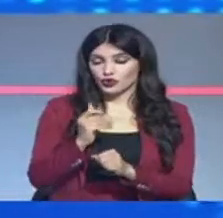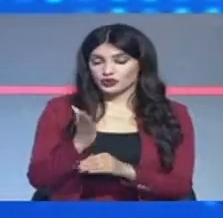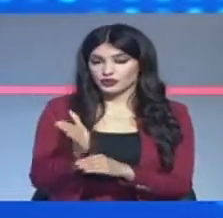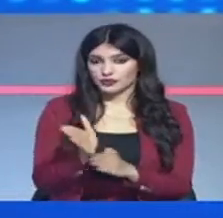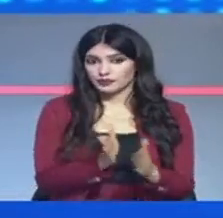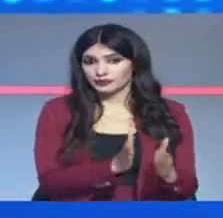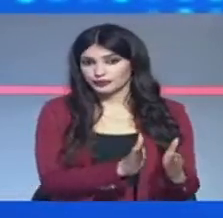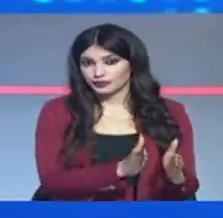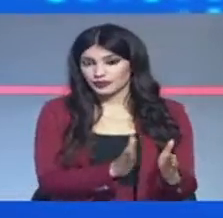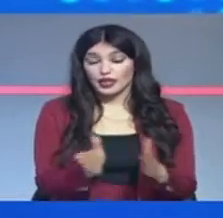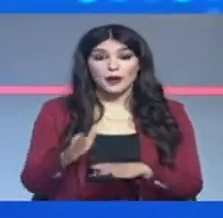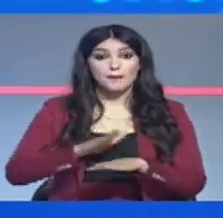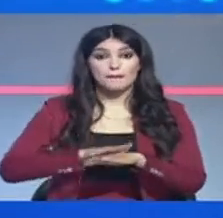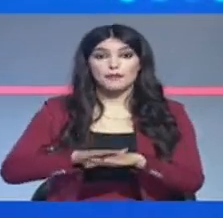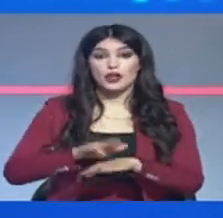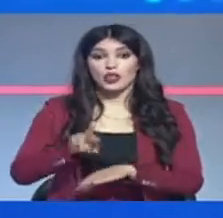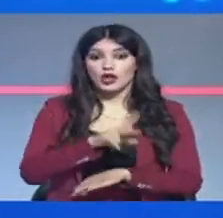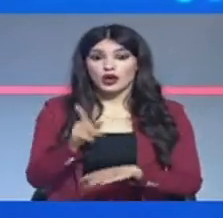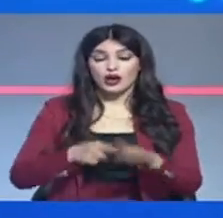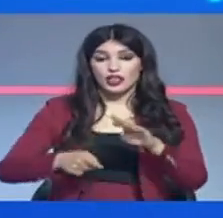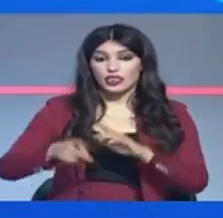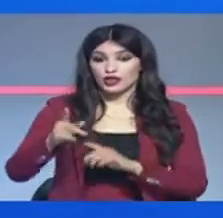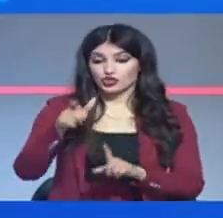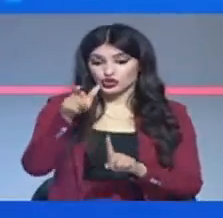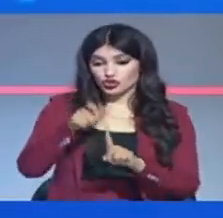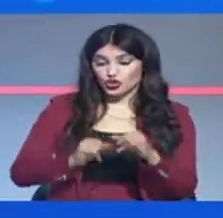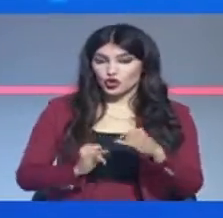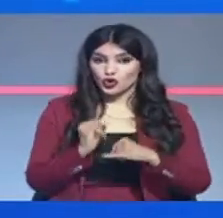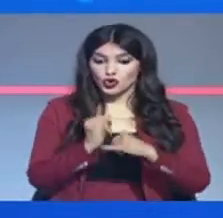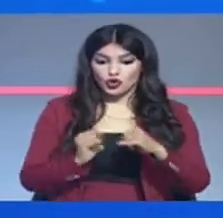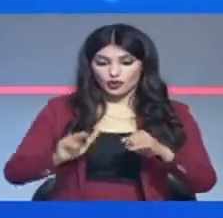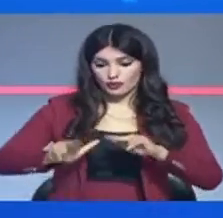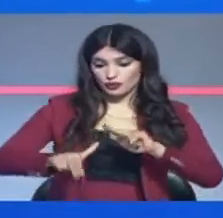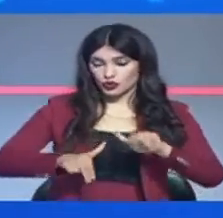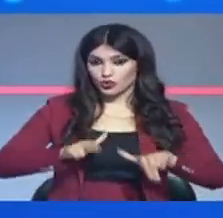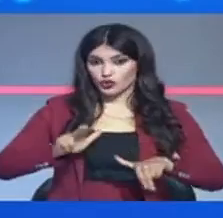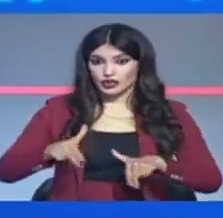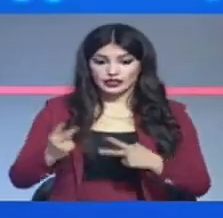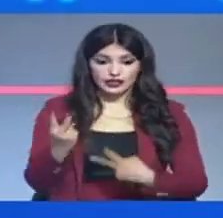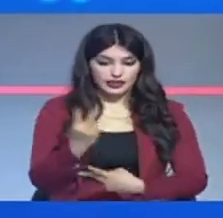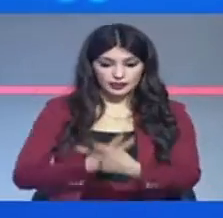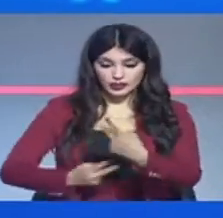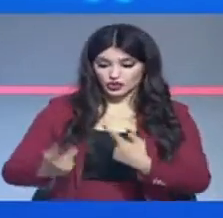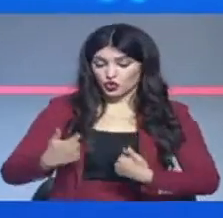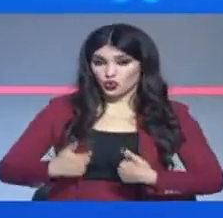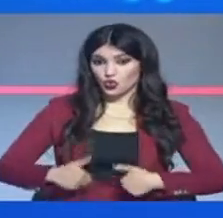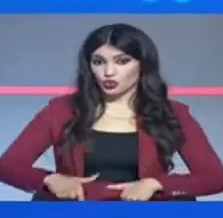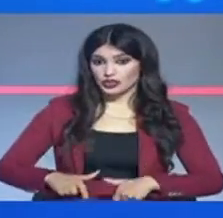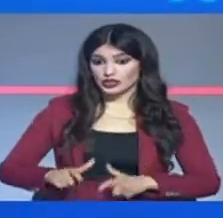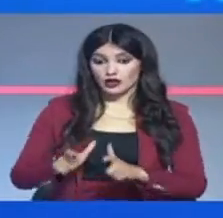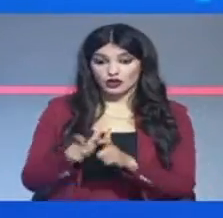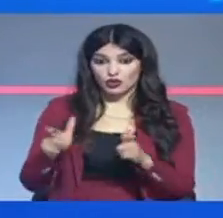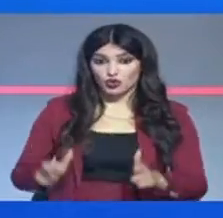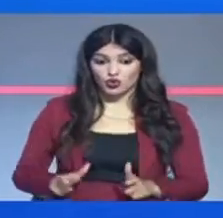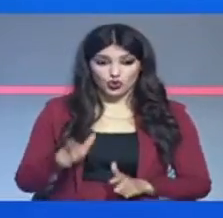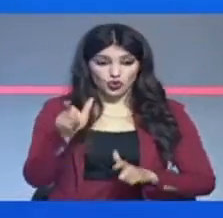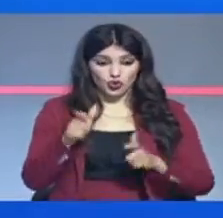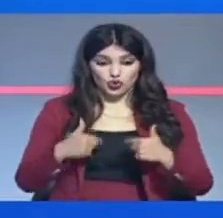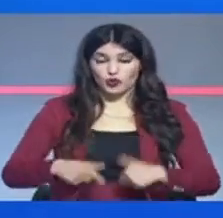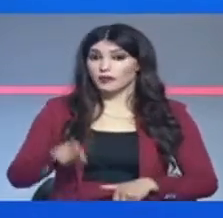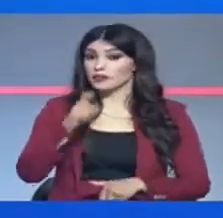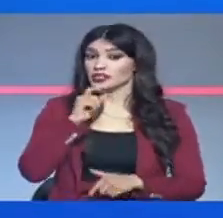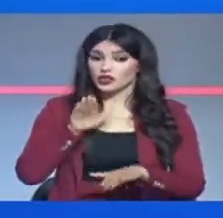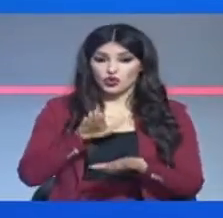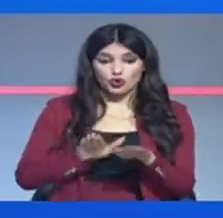في موضع اخر اكثر من شهر والاستثمارات على المصادقه على التحوير الوزاري الذي لم يؤدي وزرائه اليمين